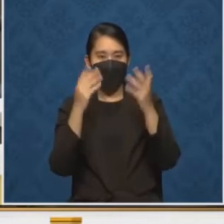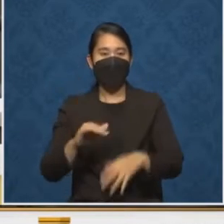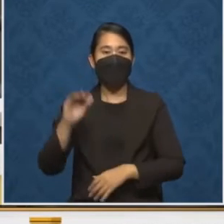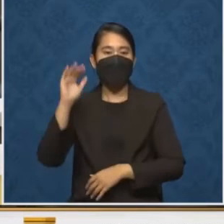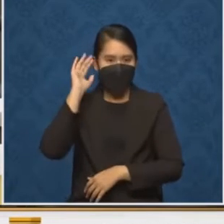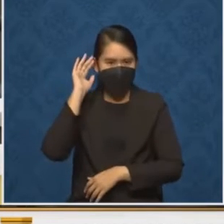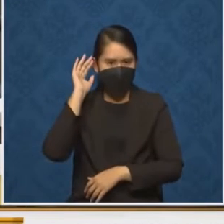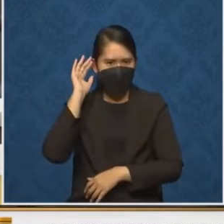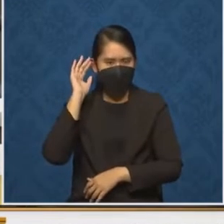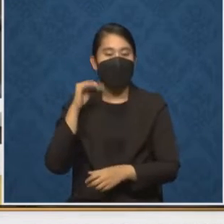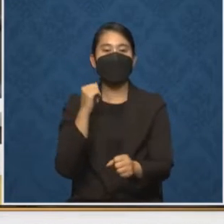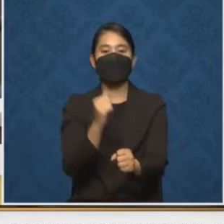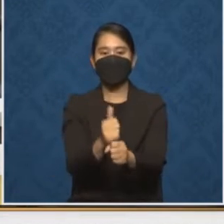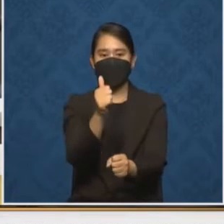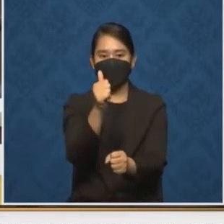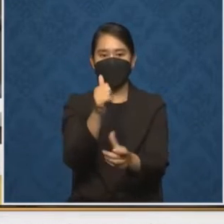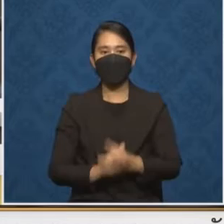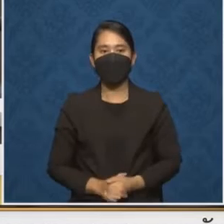คำตอบคได้นะฮะ